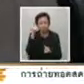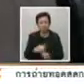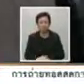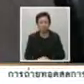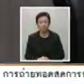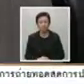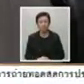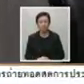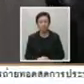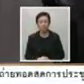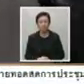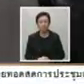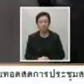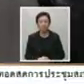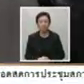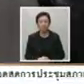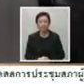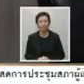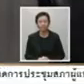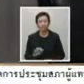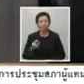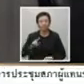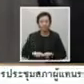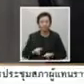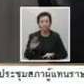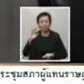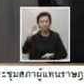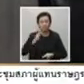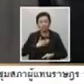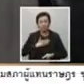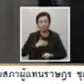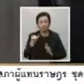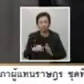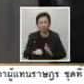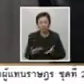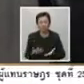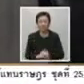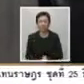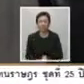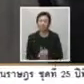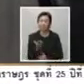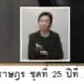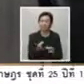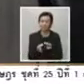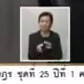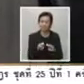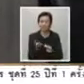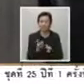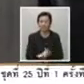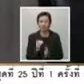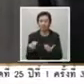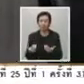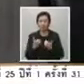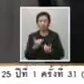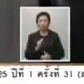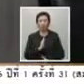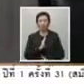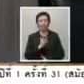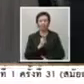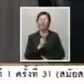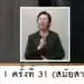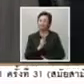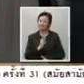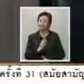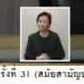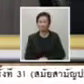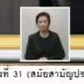ทินชี้แจงก่อนนะครับเพราะท่านยกนั่งยกมือประท้วงเดี๋ยวผมผิดท่านสมาชิกจะหาว่าผมไม่เป็นกลางอีก ท่านประธานที่เคารพครับกับผม